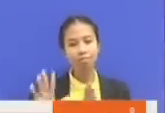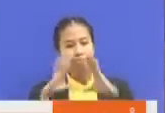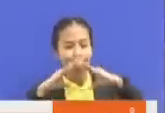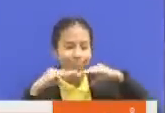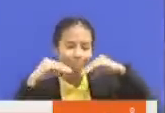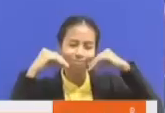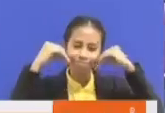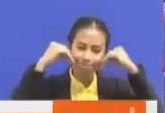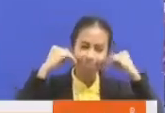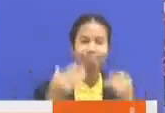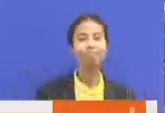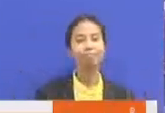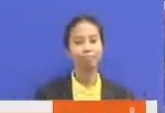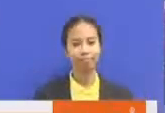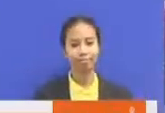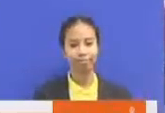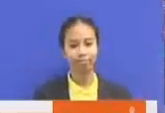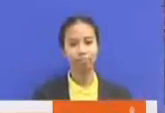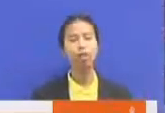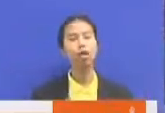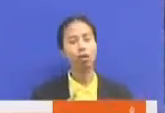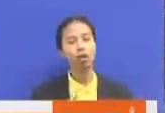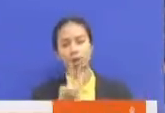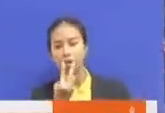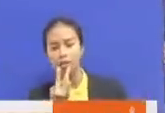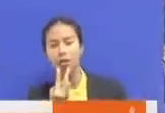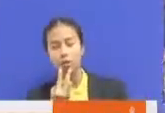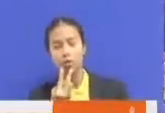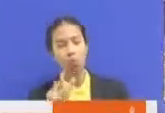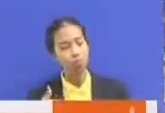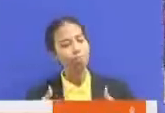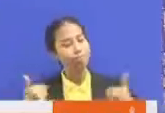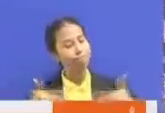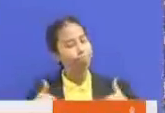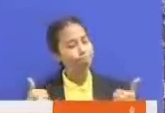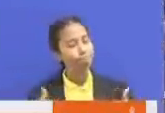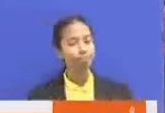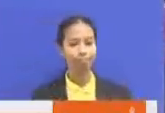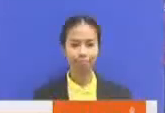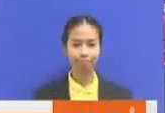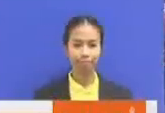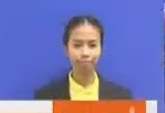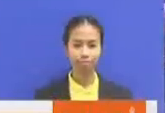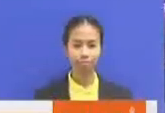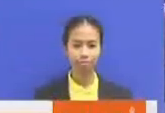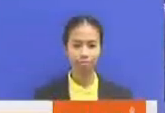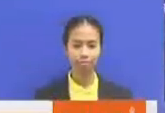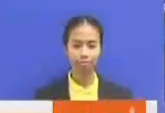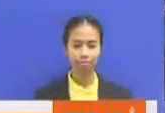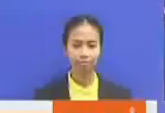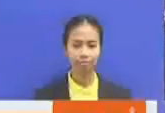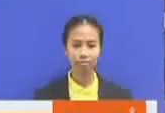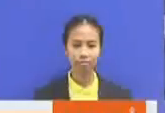เปลี่ยนใช้กันทุกคนผมก็สบายใจนะครับเขาทำให้